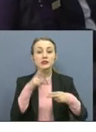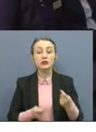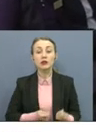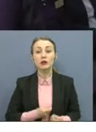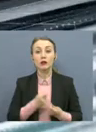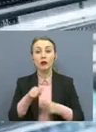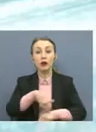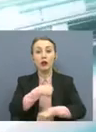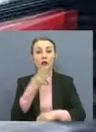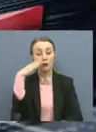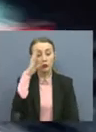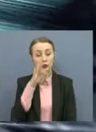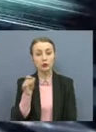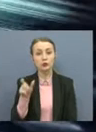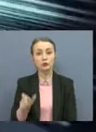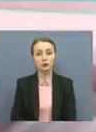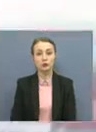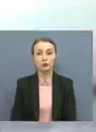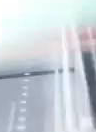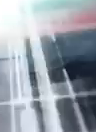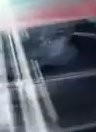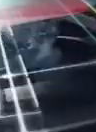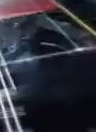теңге бөлінбек.